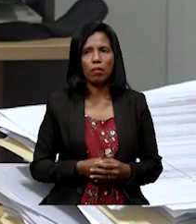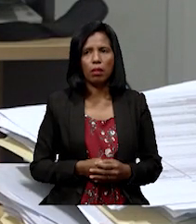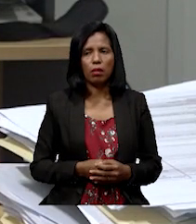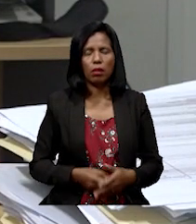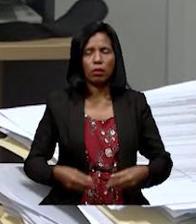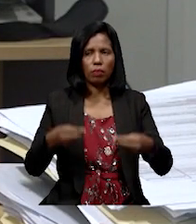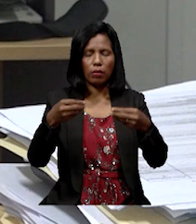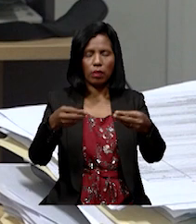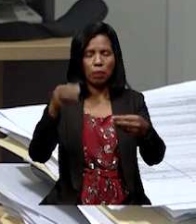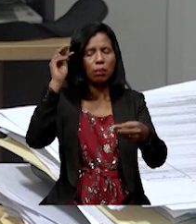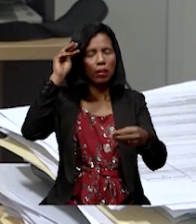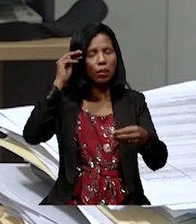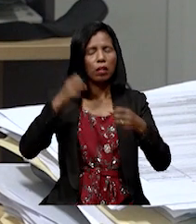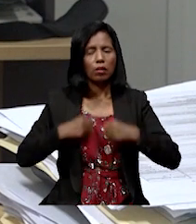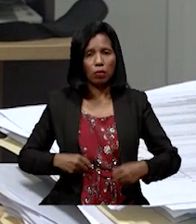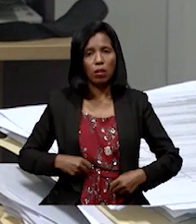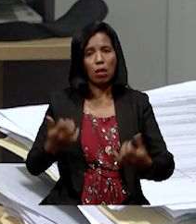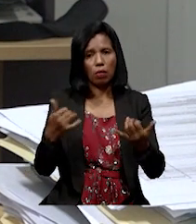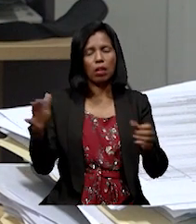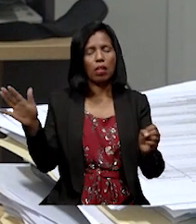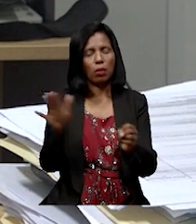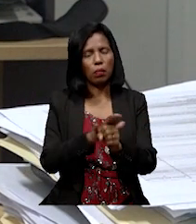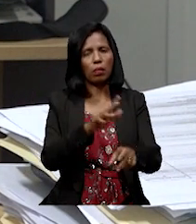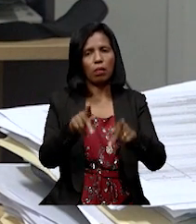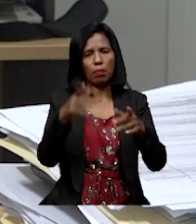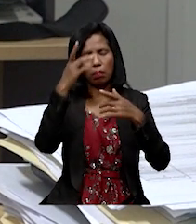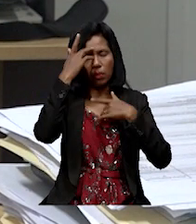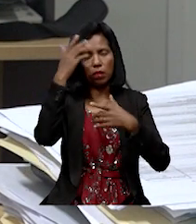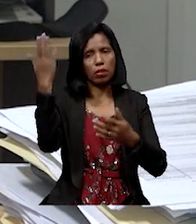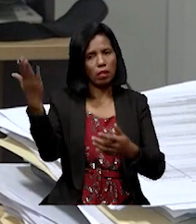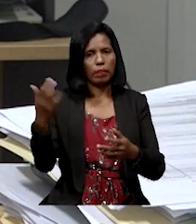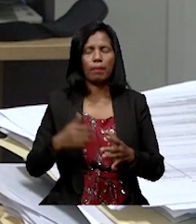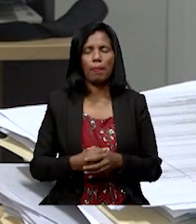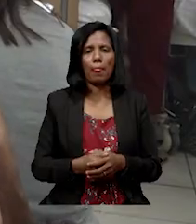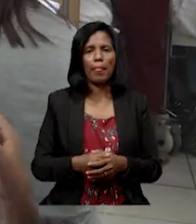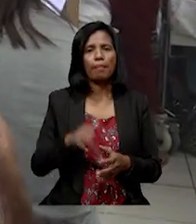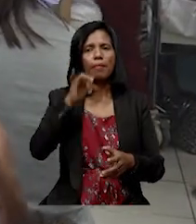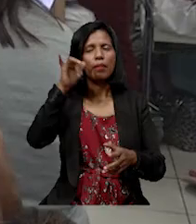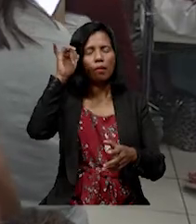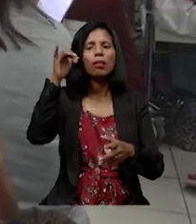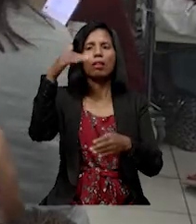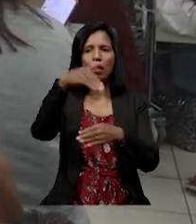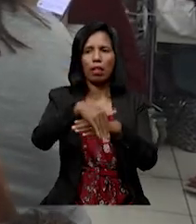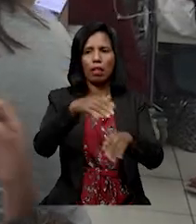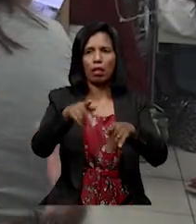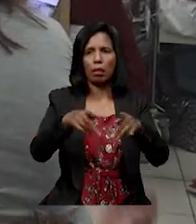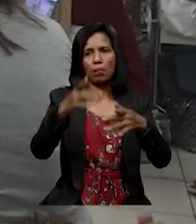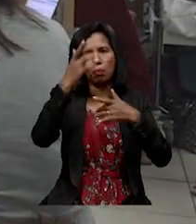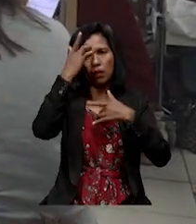entrega tema Minister Saudi mas na kono tante ona. Entau to ho dikalan ita hare kata ke pasiente ne